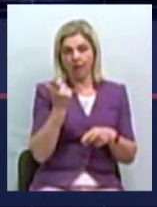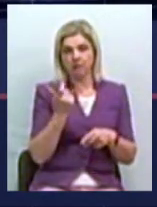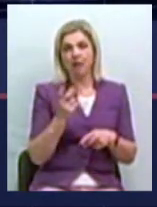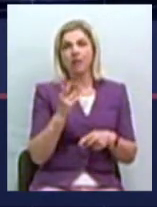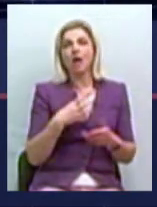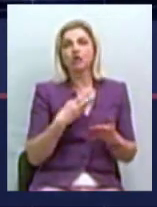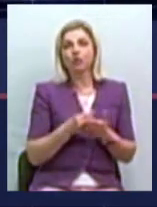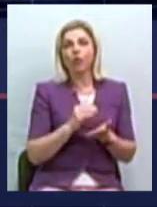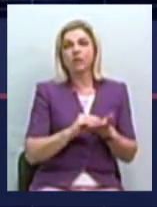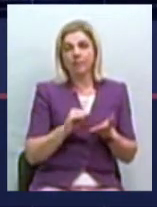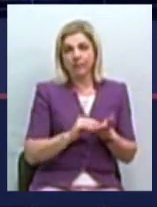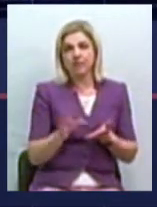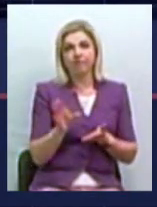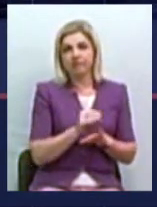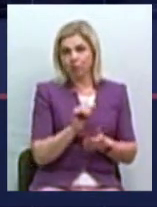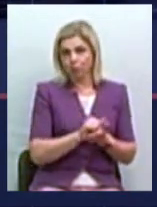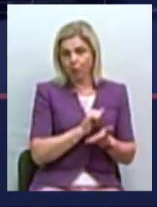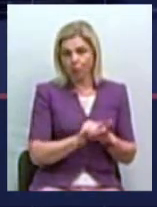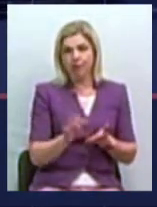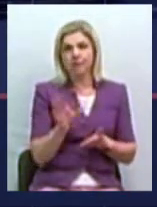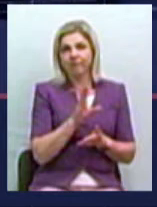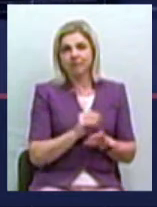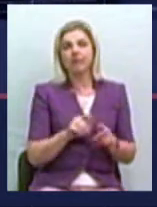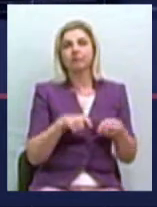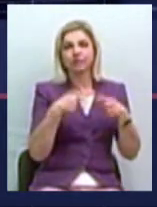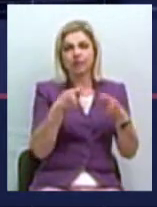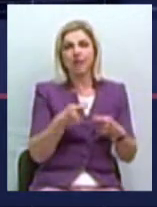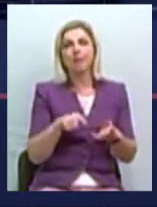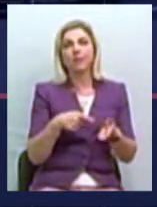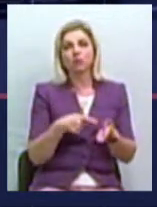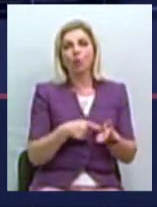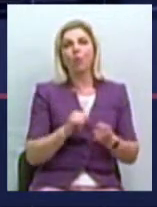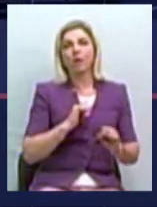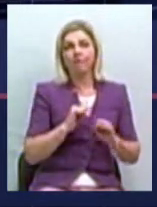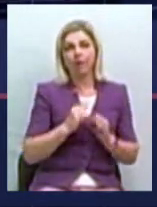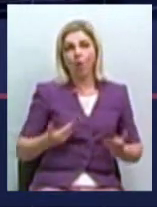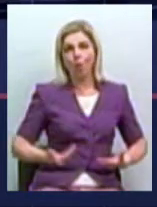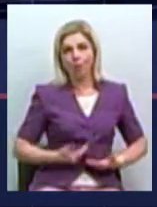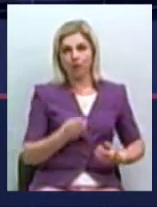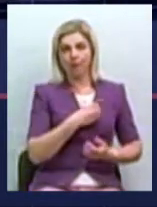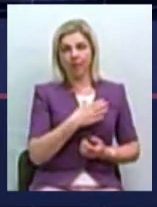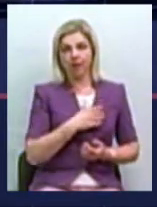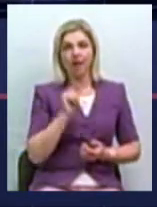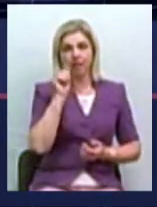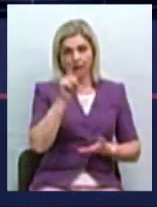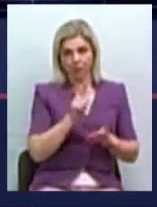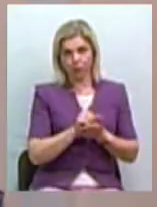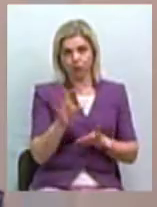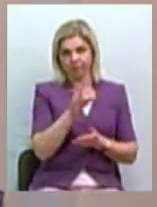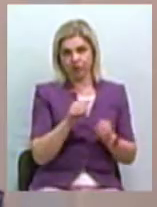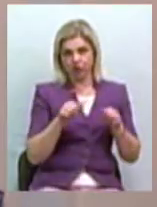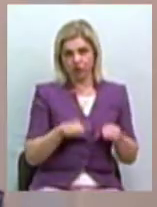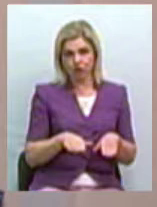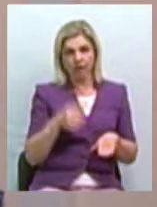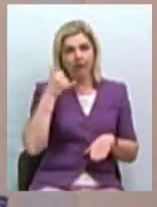боку написали всі документи. Все зависло в міському управлінні комунального майна. Там всі питання мають вирішитись.